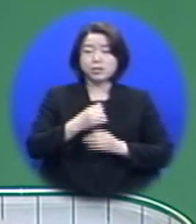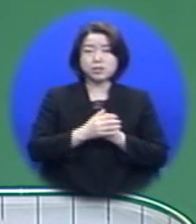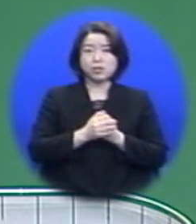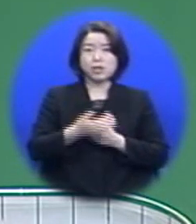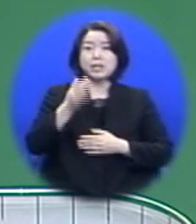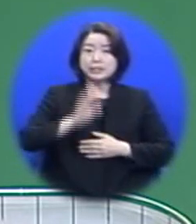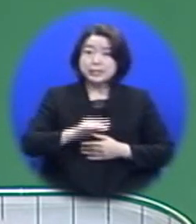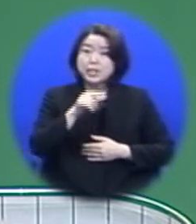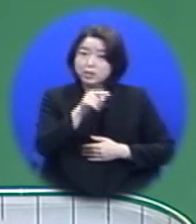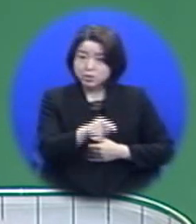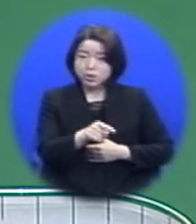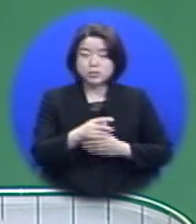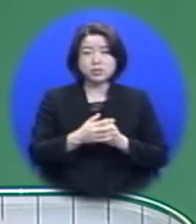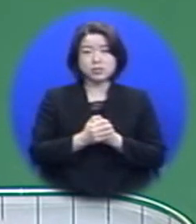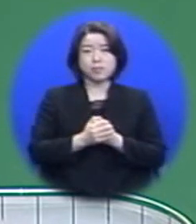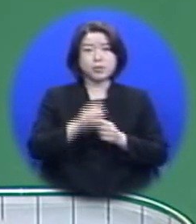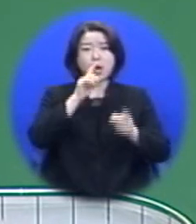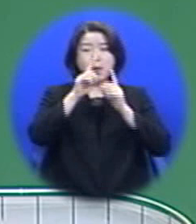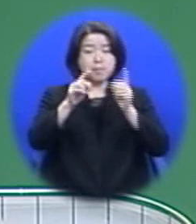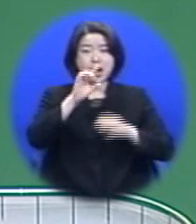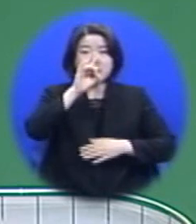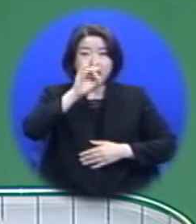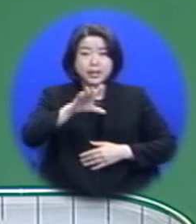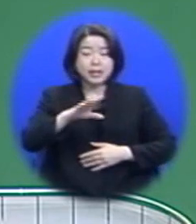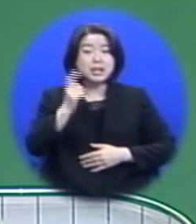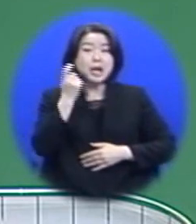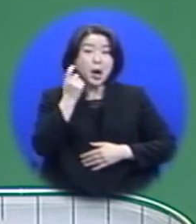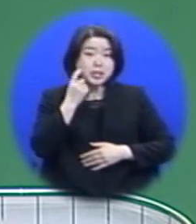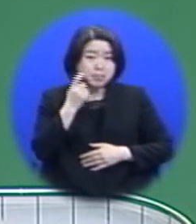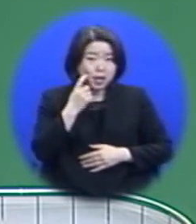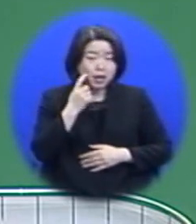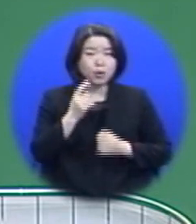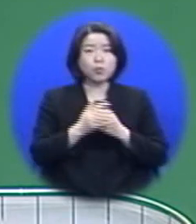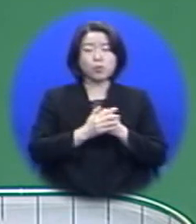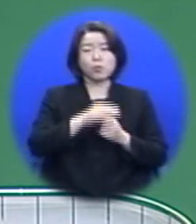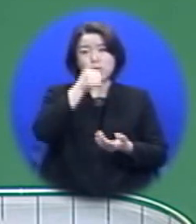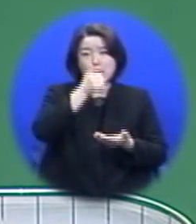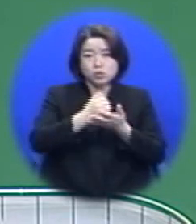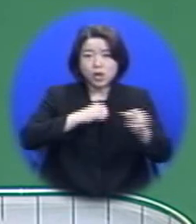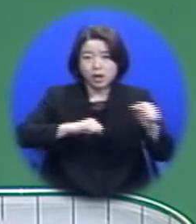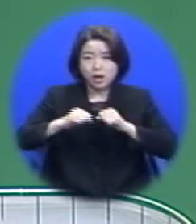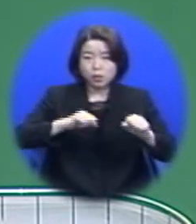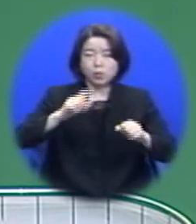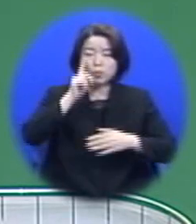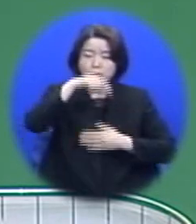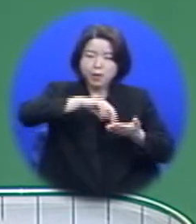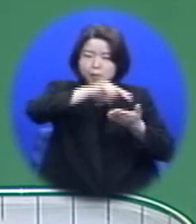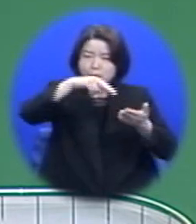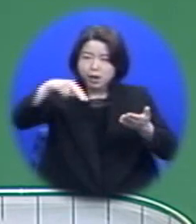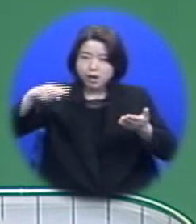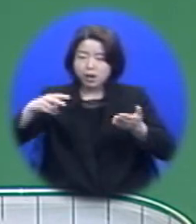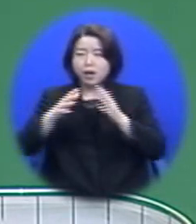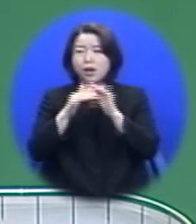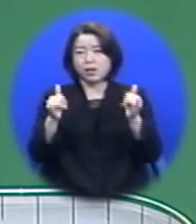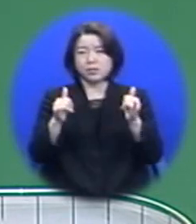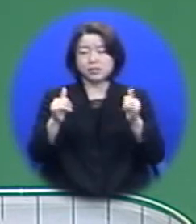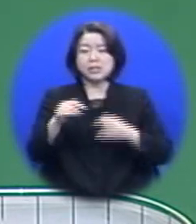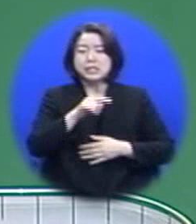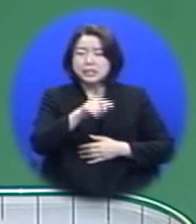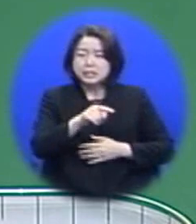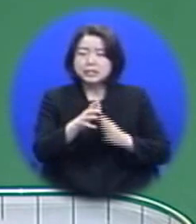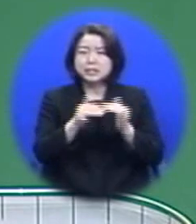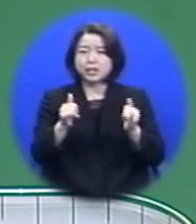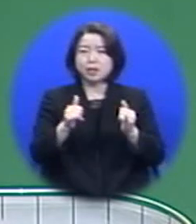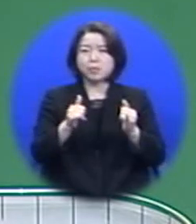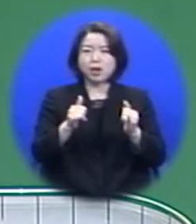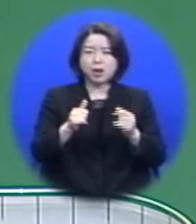그러나 그것은 말도 안 되는 거짓말하고 죄짓고 방탕한 생활을 하는 그 불황 아들을